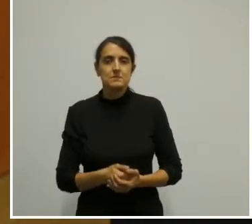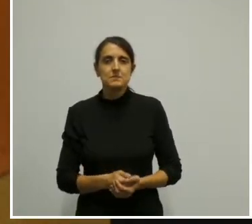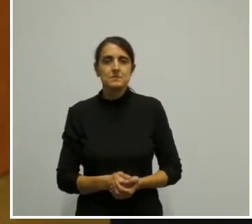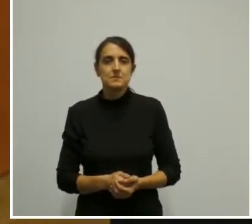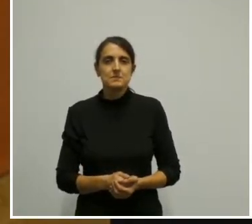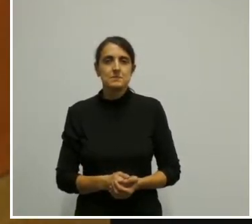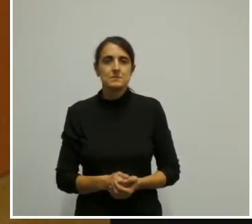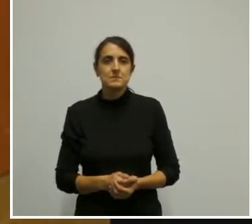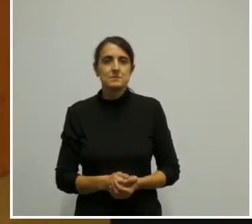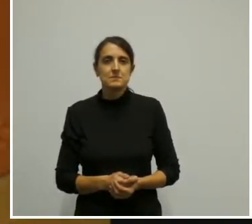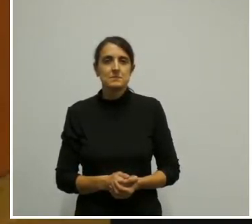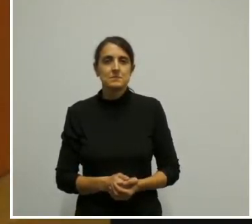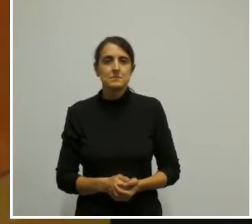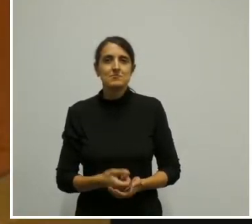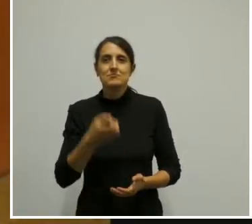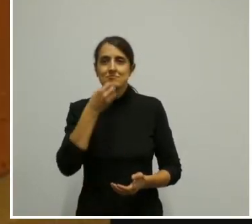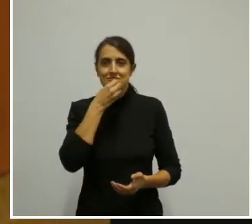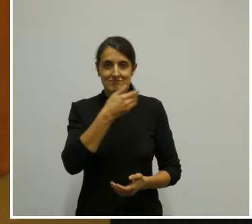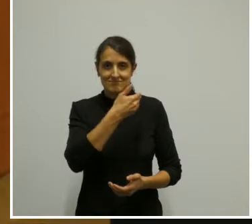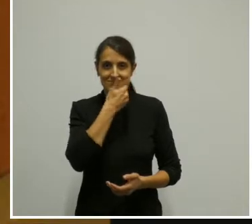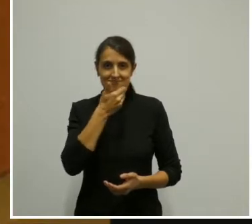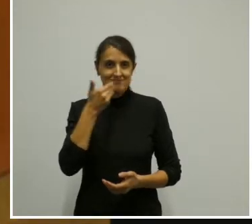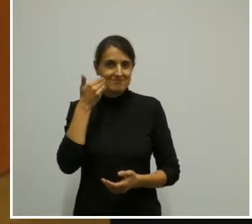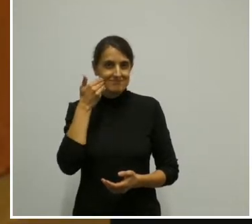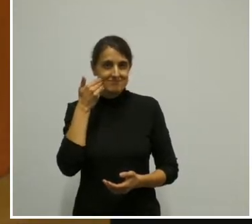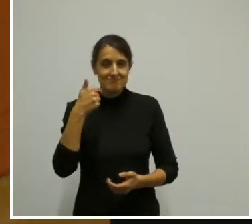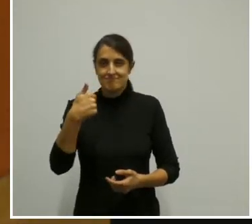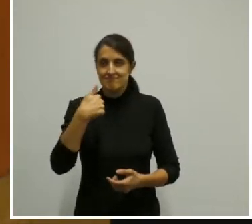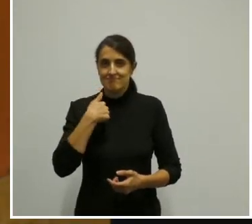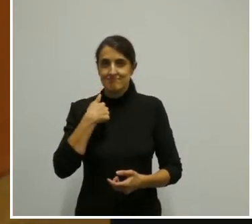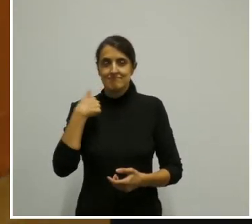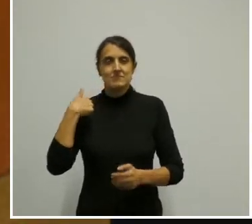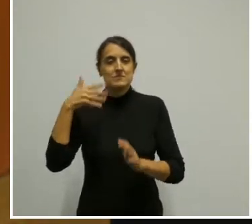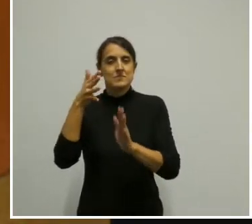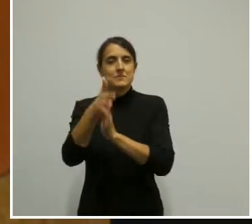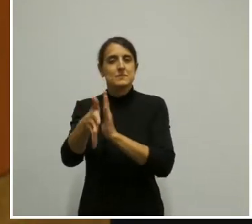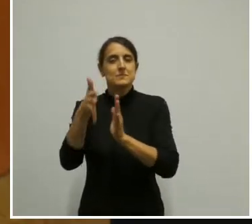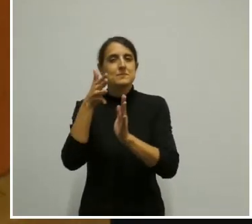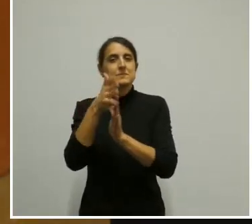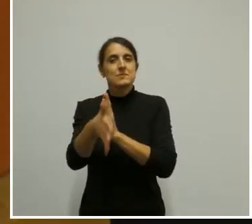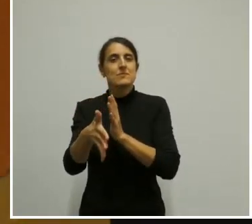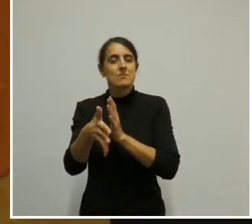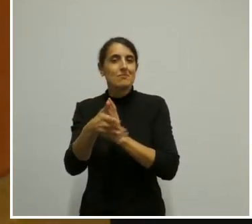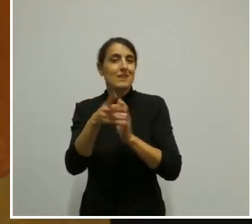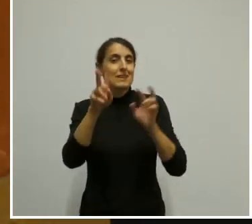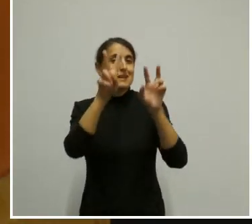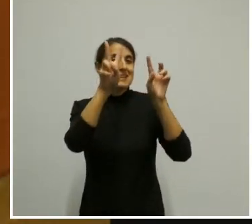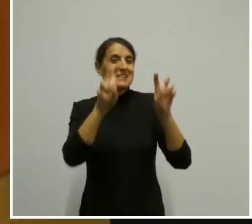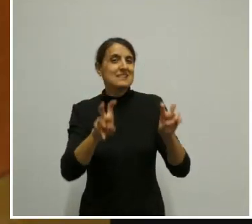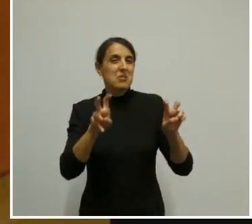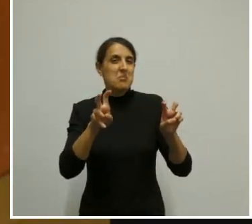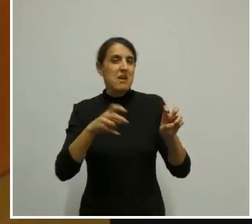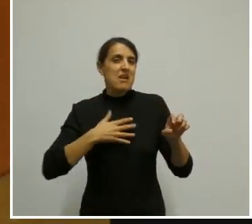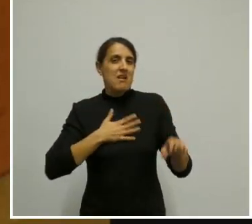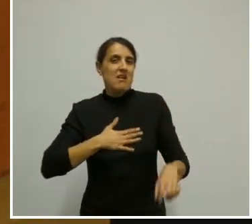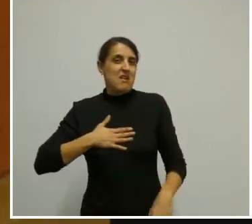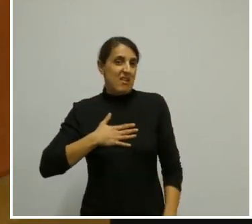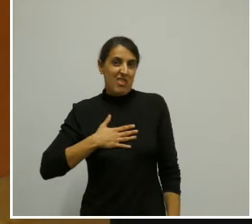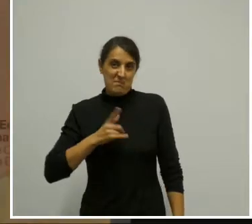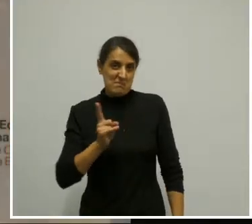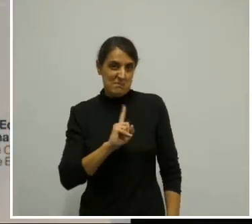Ara. Bé, bona tarda. Jo us explicaré un tema no tan agradable i únic